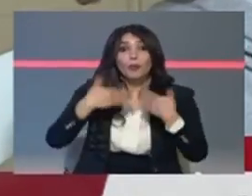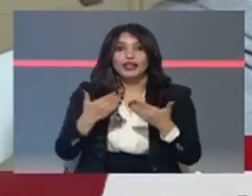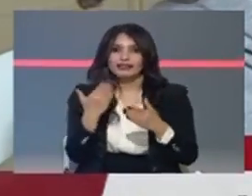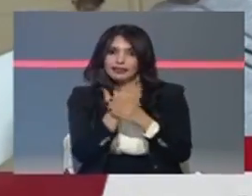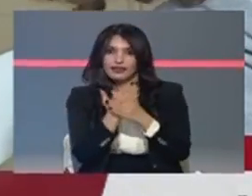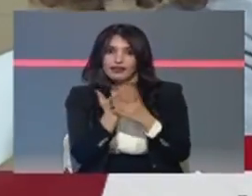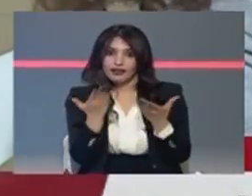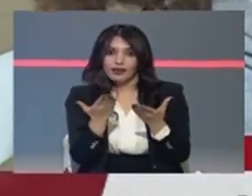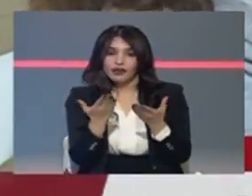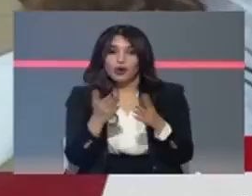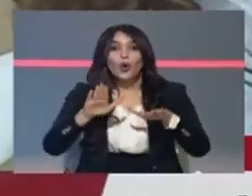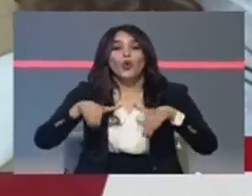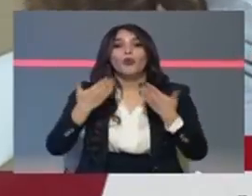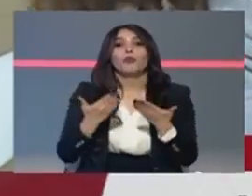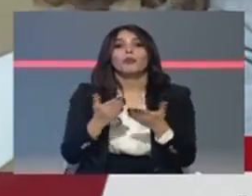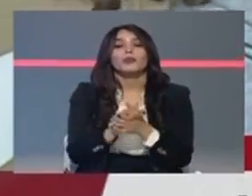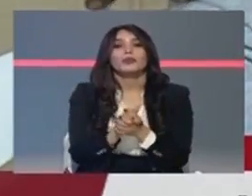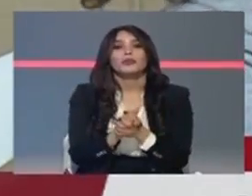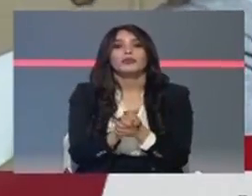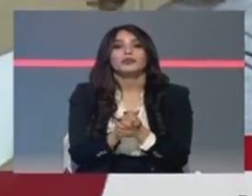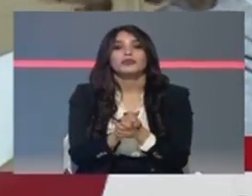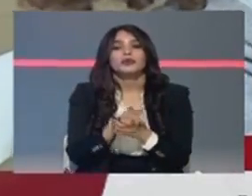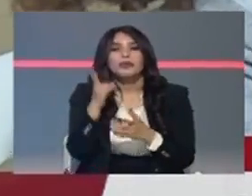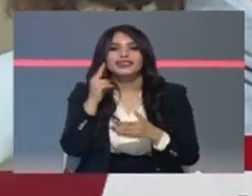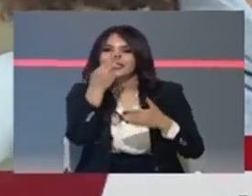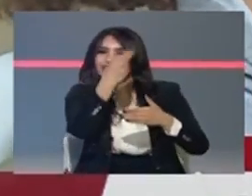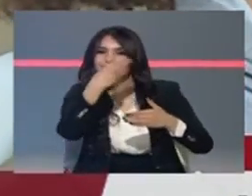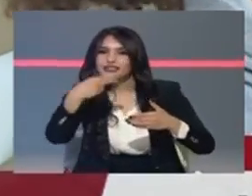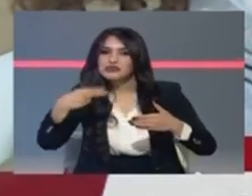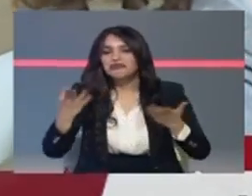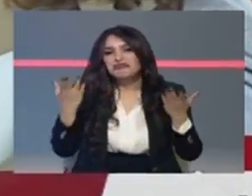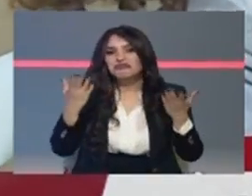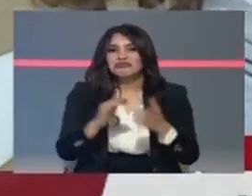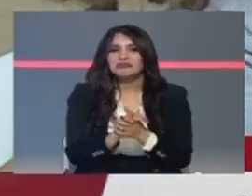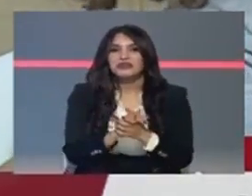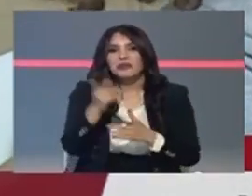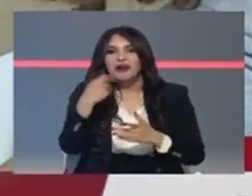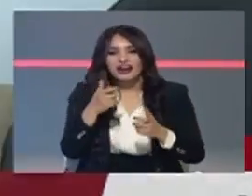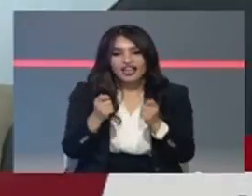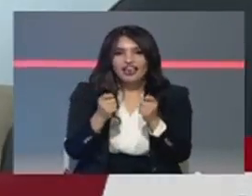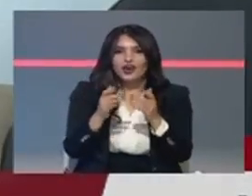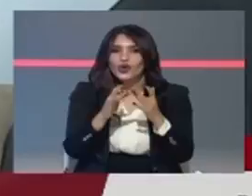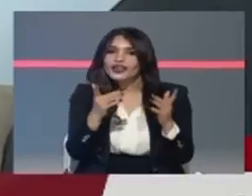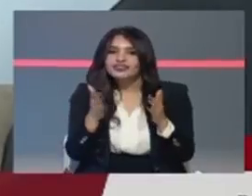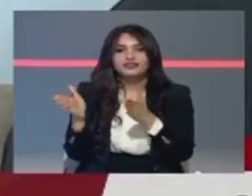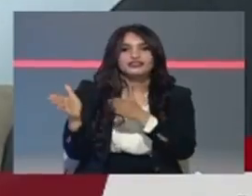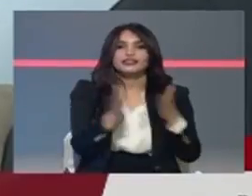نقرأ، بدي كان نعمل نرسم ولا كونيكتي